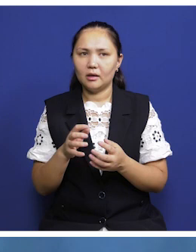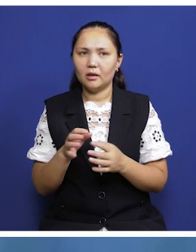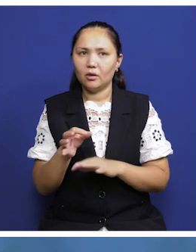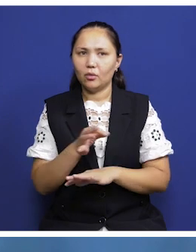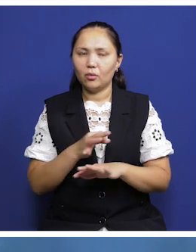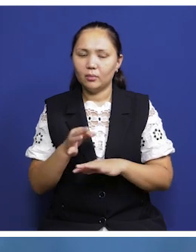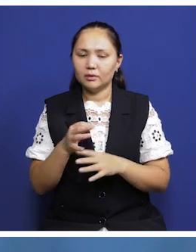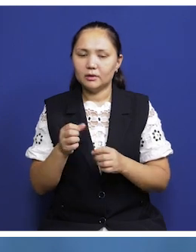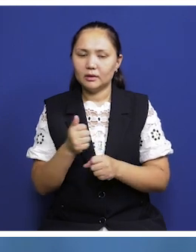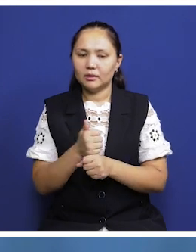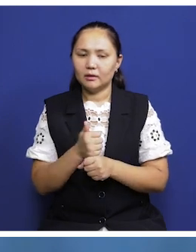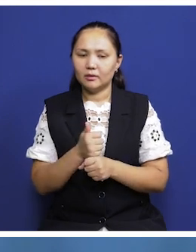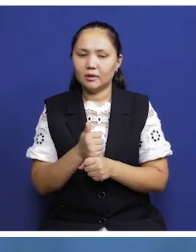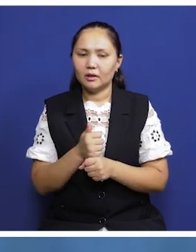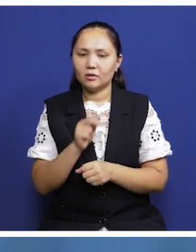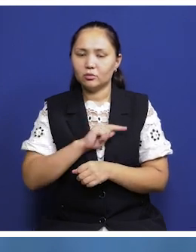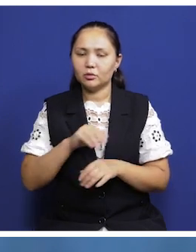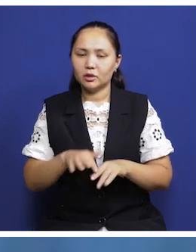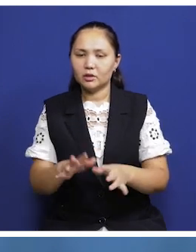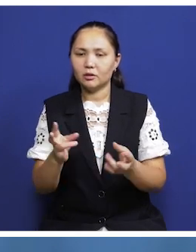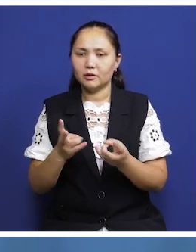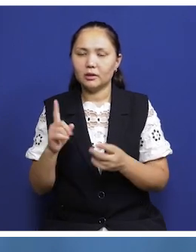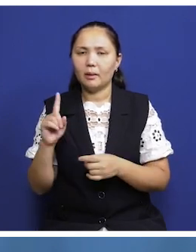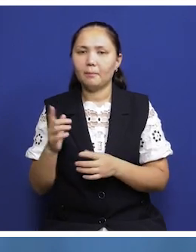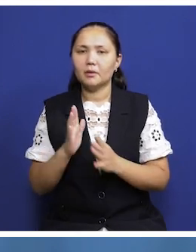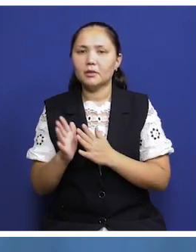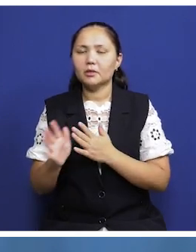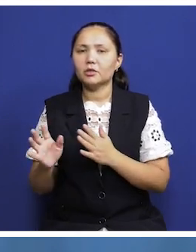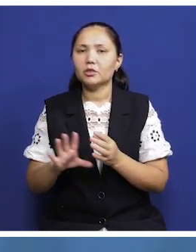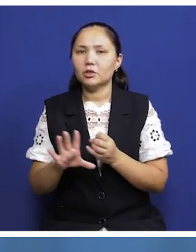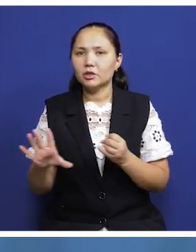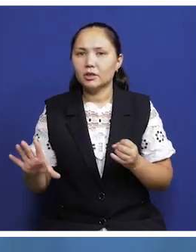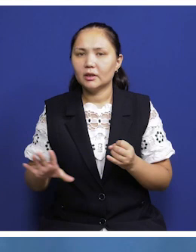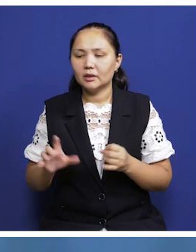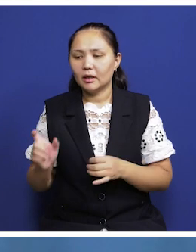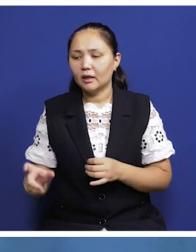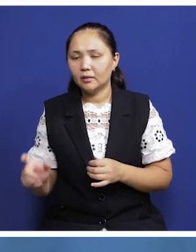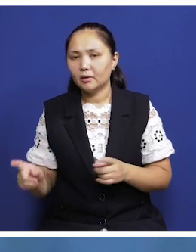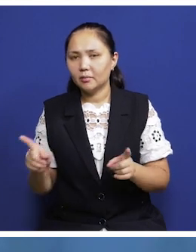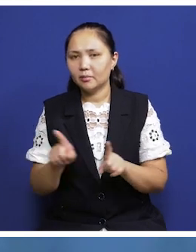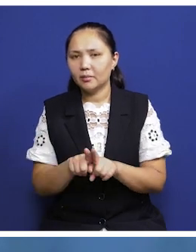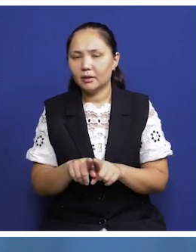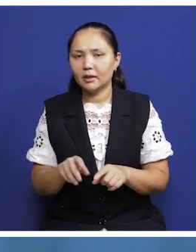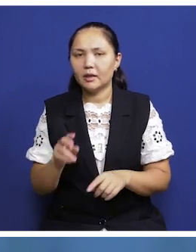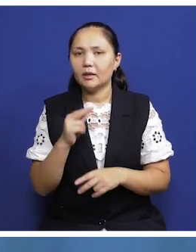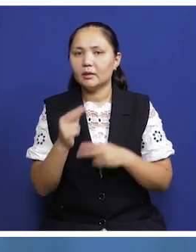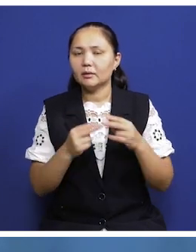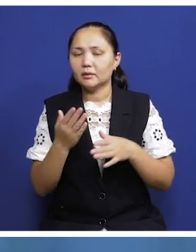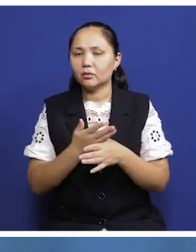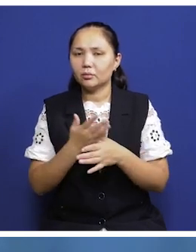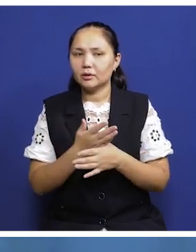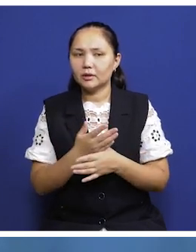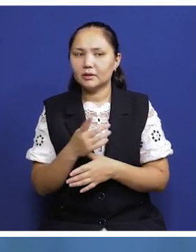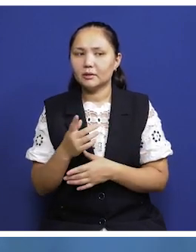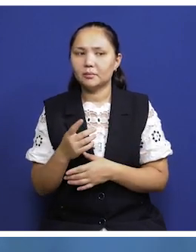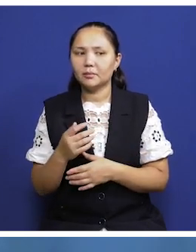әкімі әрбір әкімде сонымен айналысу керек. Тек бірінші кезекте осы жергілікті тұрғындармен бірлесіп, кәсіпкерлерге көмектесіп,